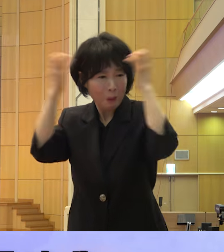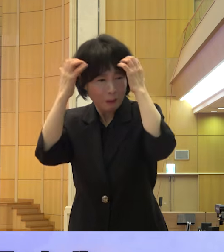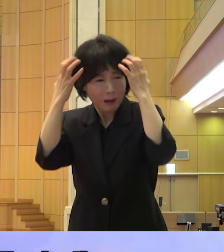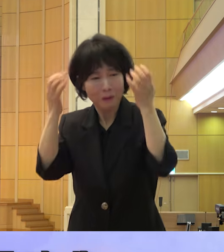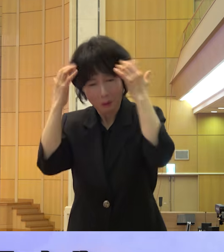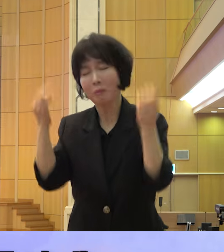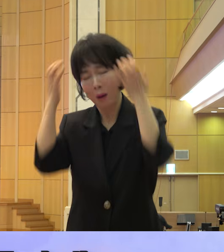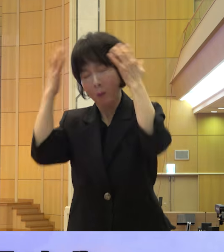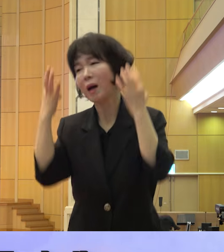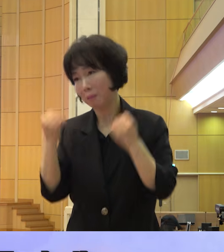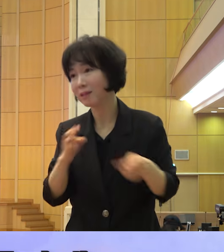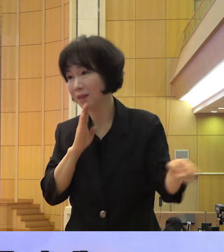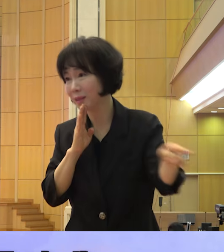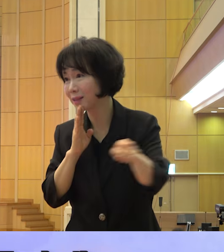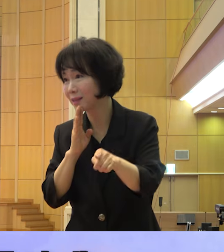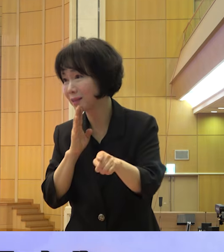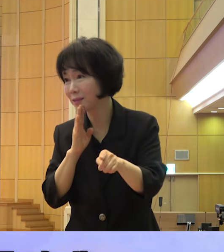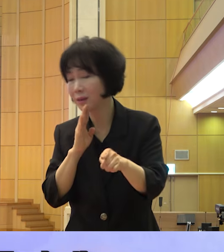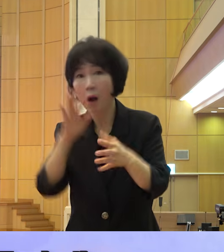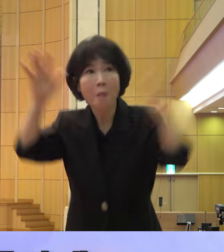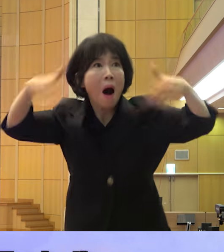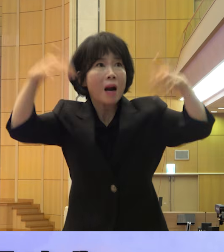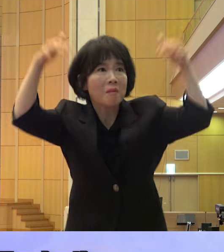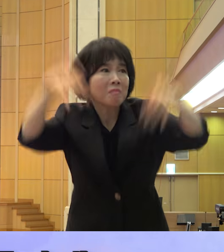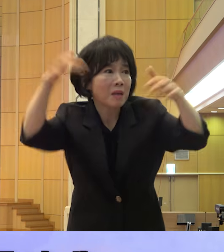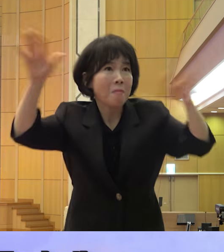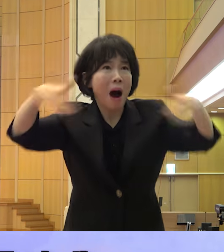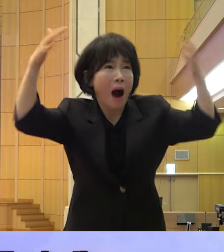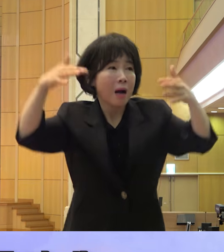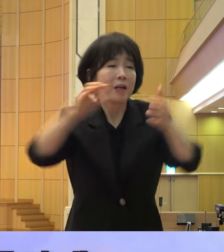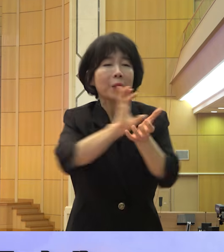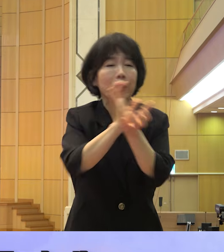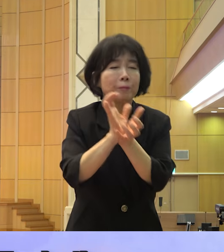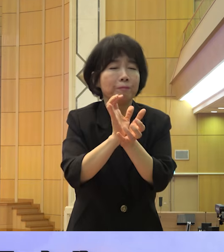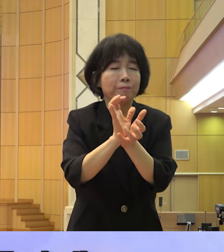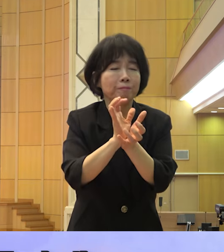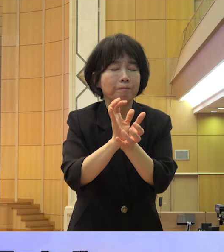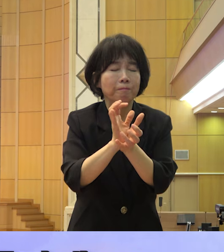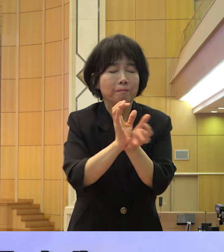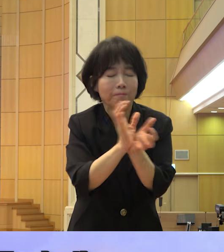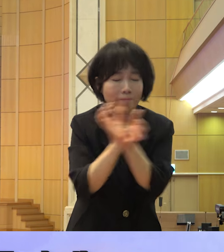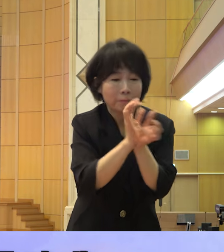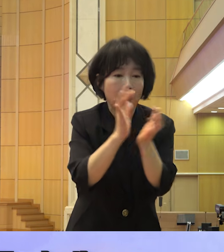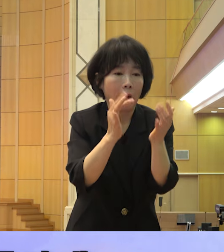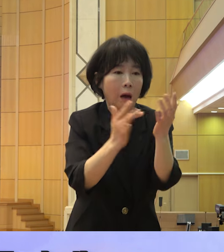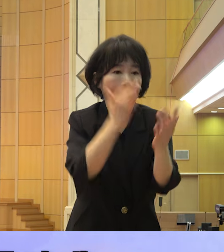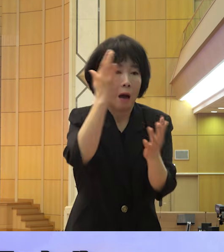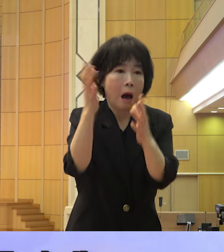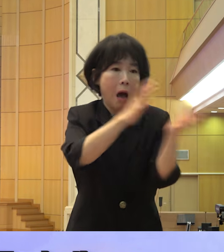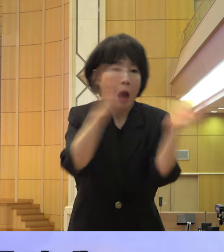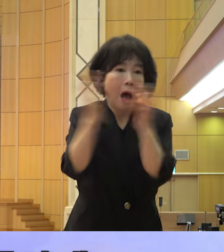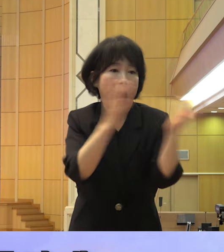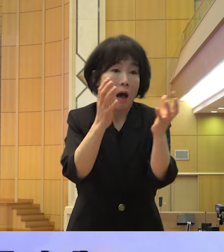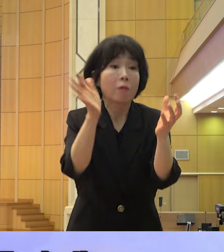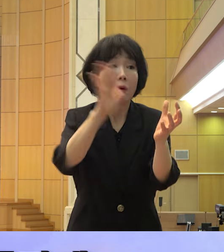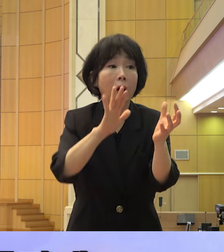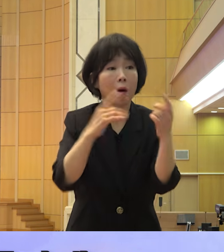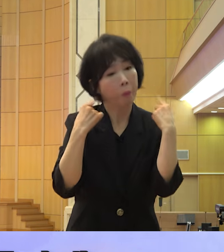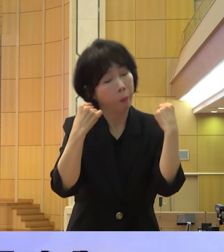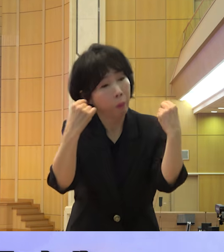그런 것으로 꽃은 흔들릴 수밖에 없지만 그래도 꽃은